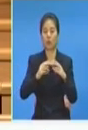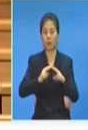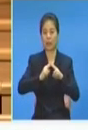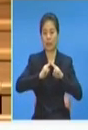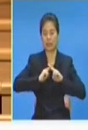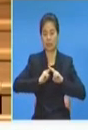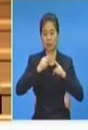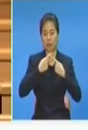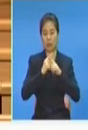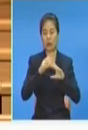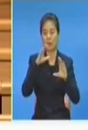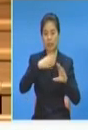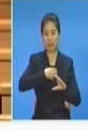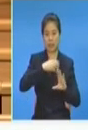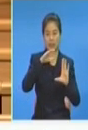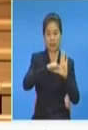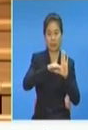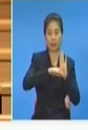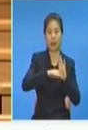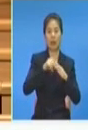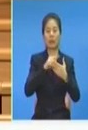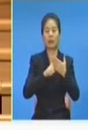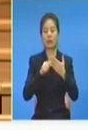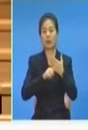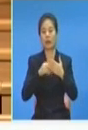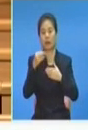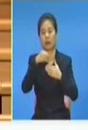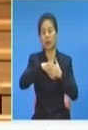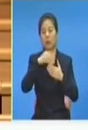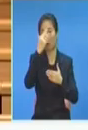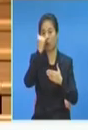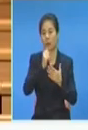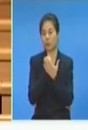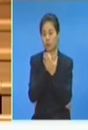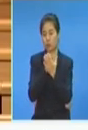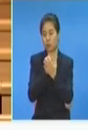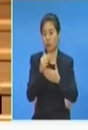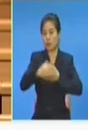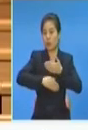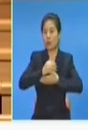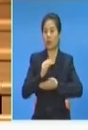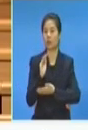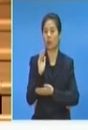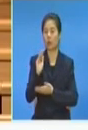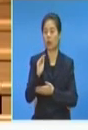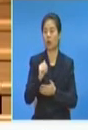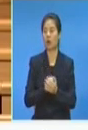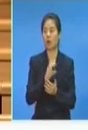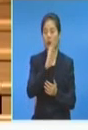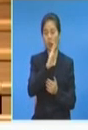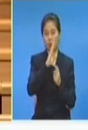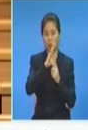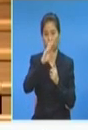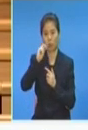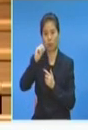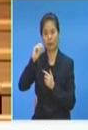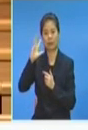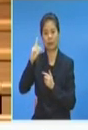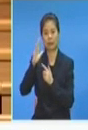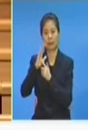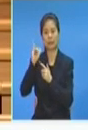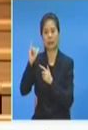จารย์วันชัยก็ขออนุญาตที่เอ่ยนามก็พูดถึงเรื่องนี้ท่านอาจารย์วันชัยเคยพูดที่นี่ท่านอาจารย์วันชัยเคยพูดที่อนุ